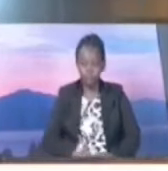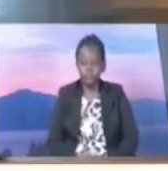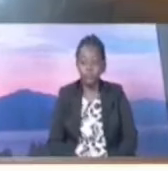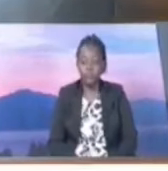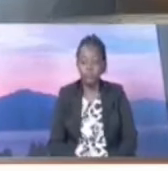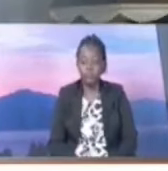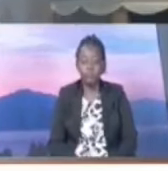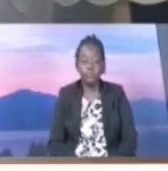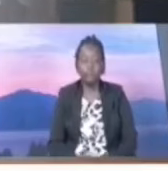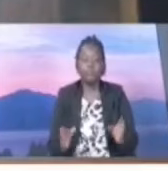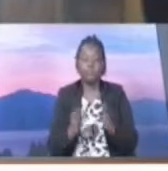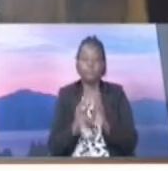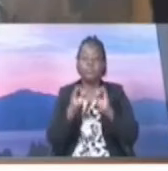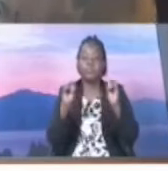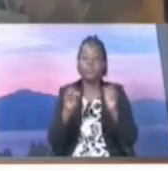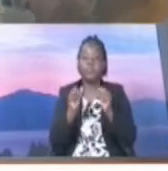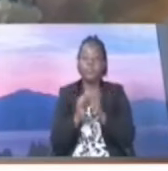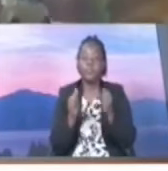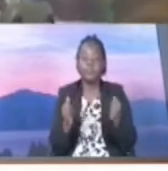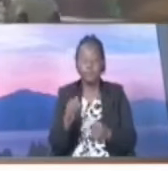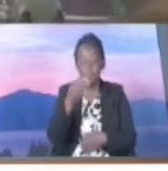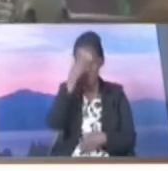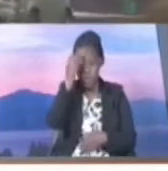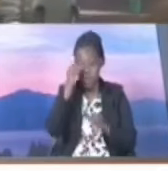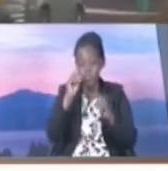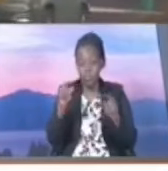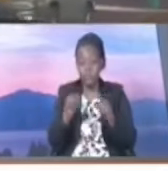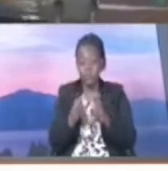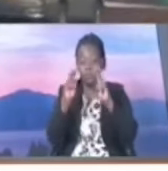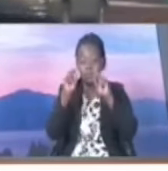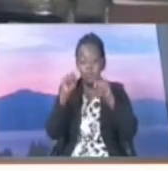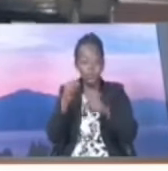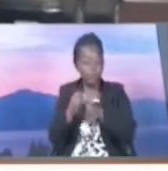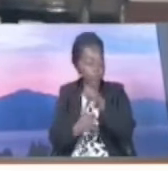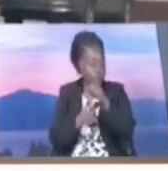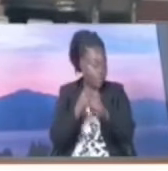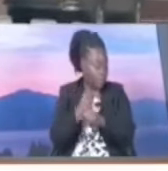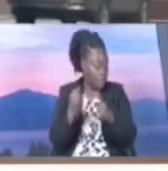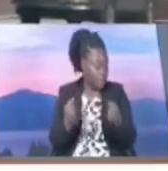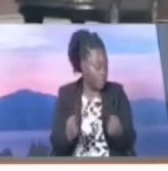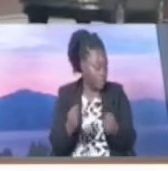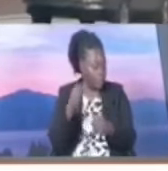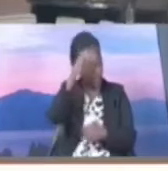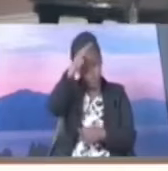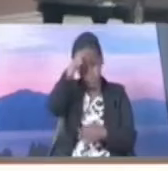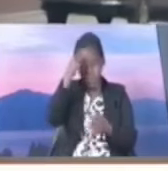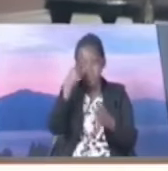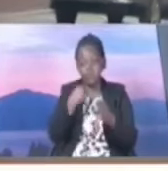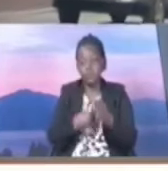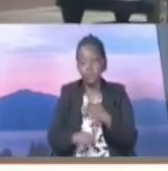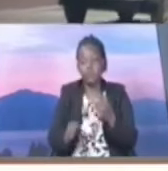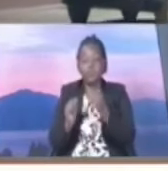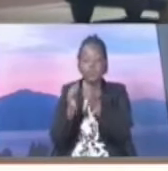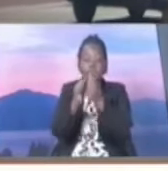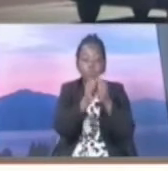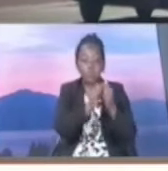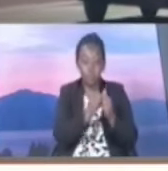Nyamfundikira agatali konfufu sagala wera vile. Omulamu ogwa mulundi guno ogwa matikira gugamba nti obumu